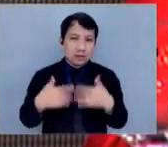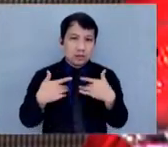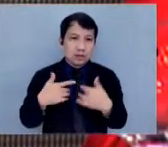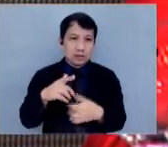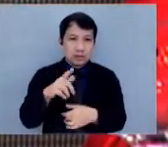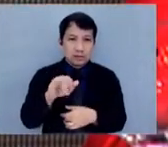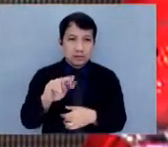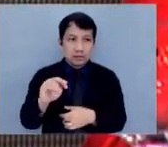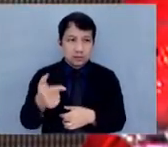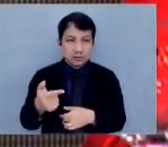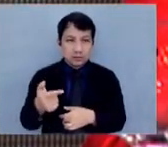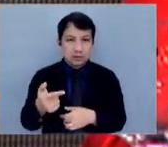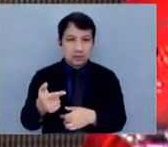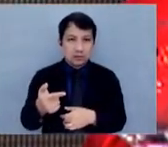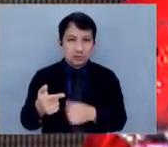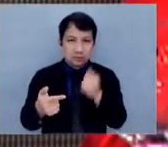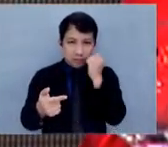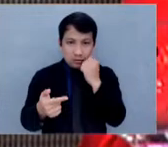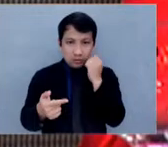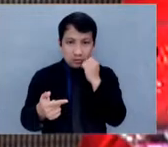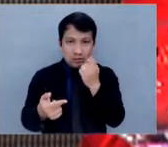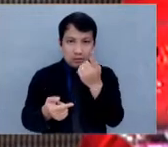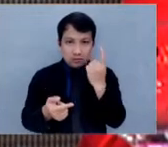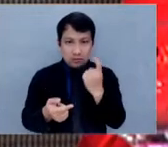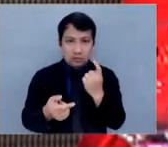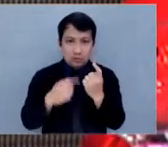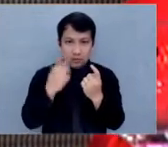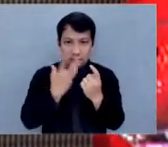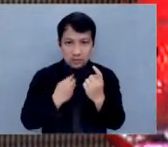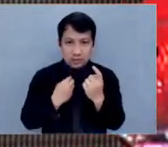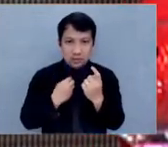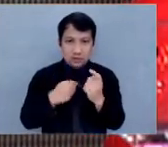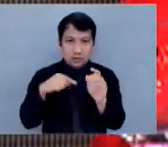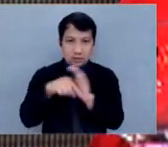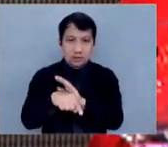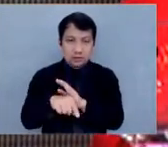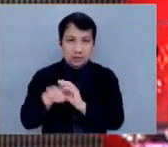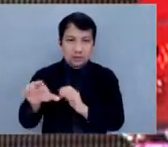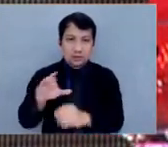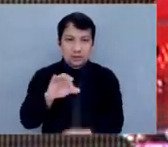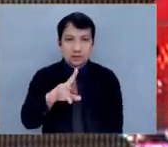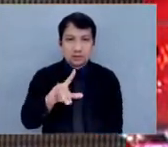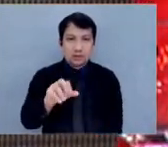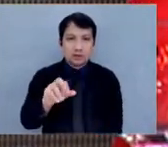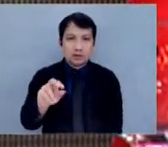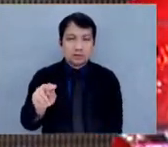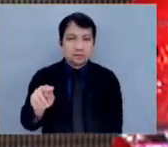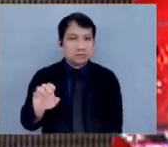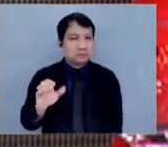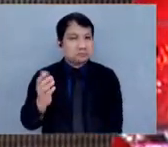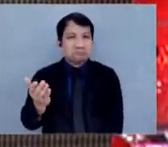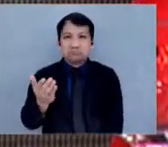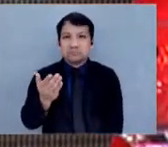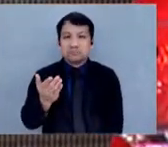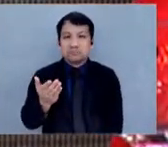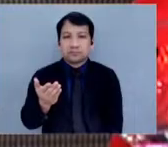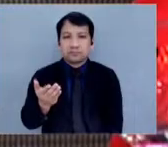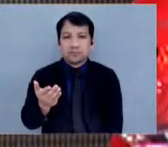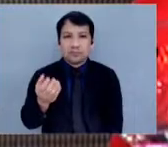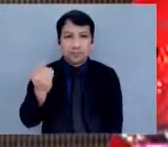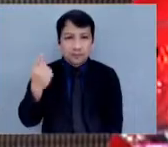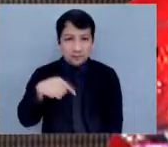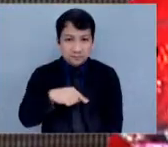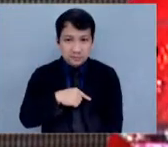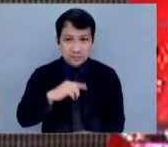in, araw-araw ko re-question sa sarili ko, sino ba pumatay sa nanay ni Caroline? So yun, so ang dami talaga, the story